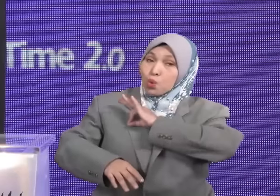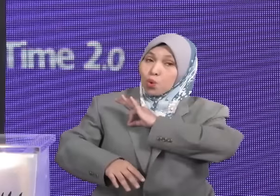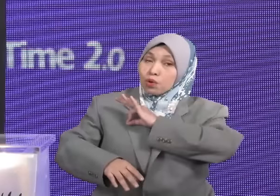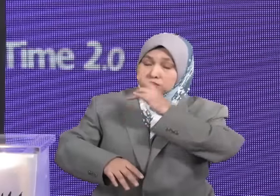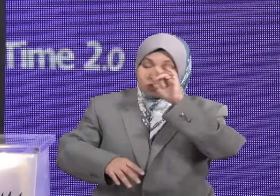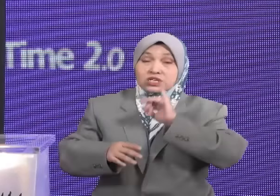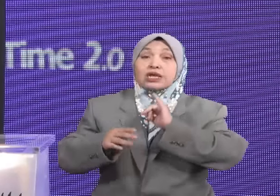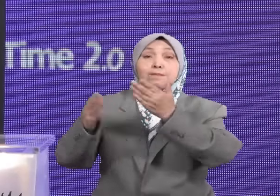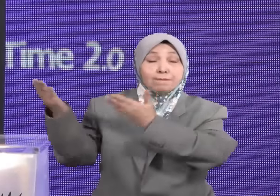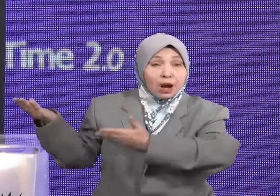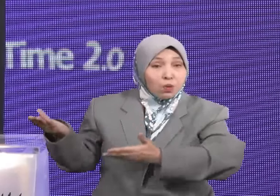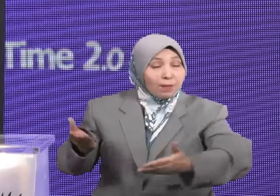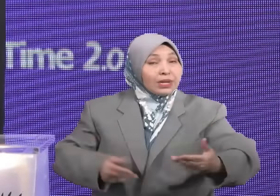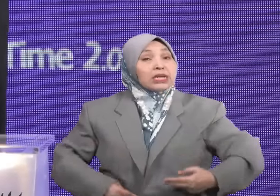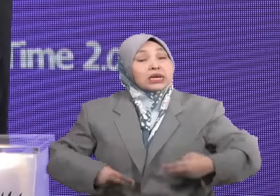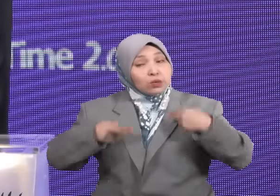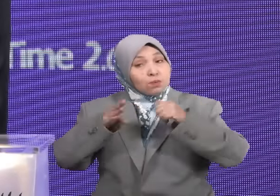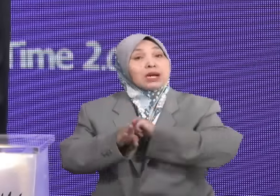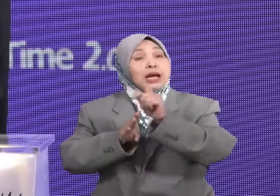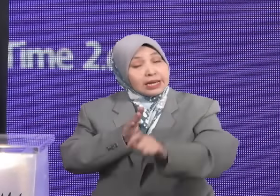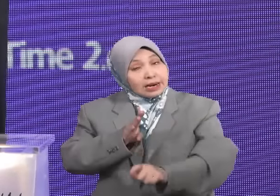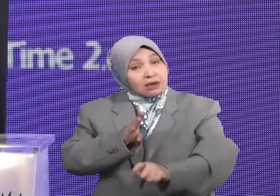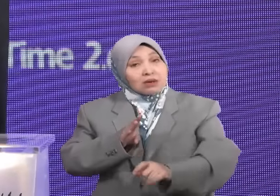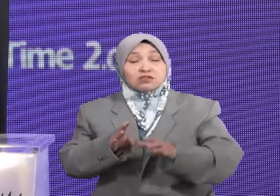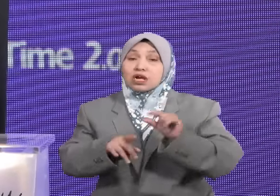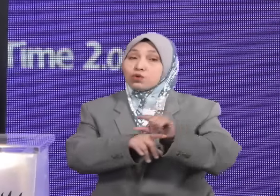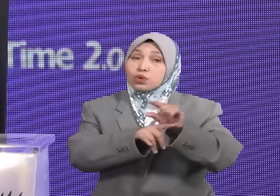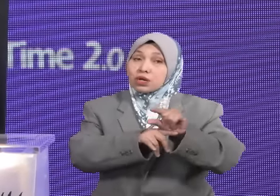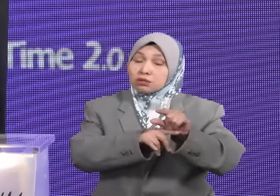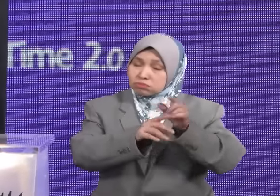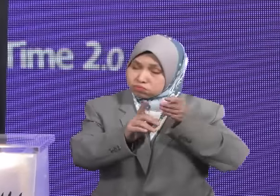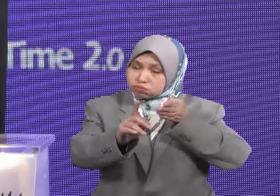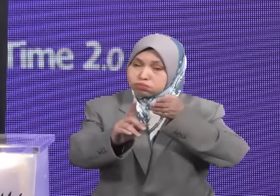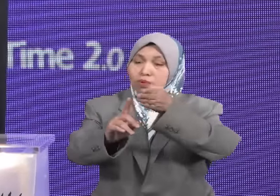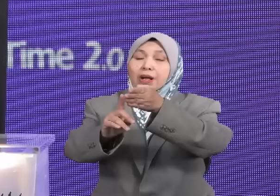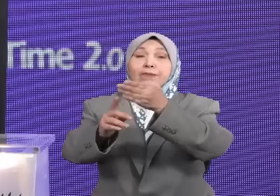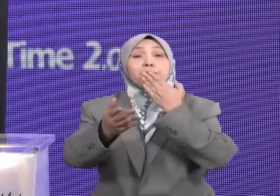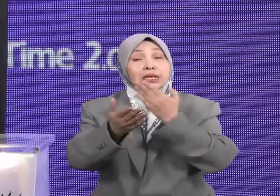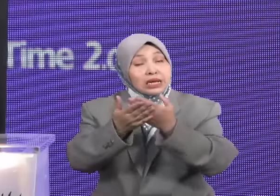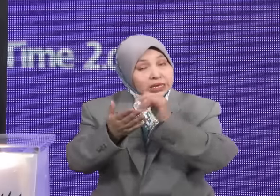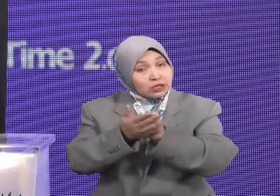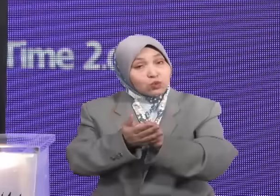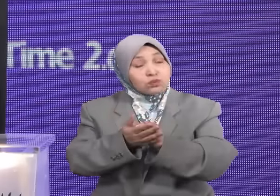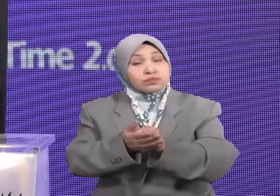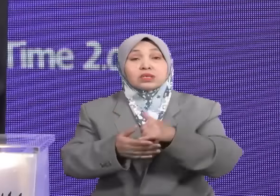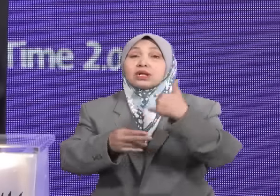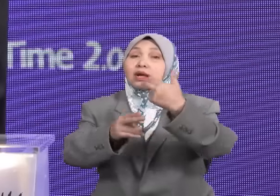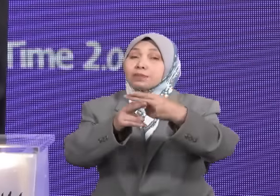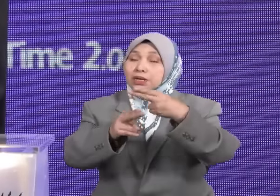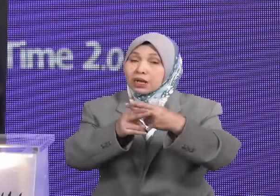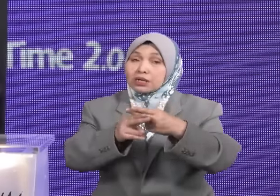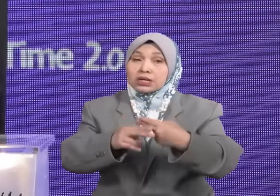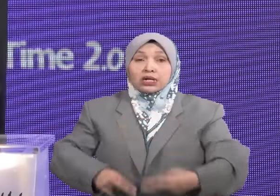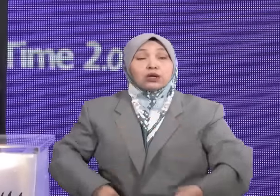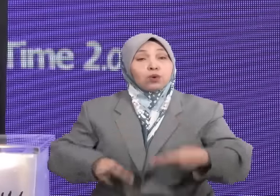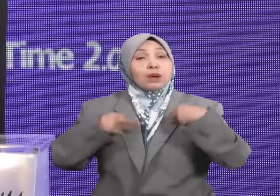saya bawa kepada kehidupan akhirat saya, saya akan gunakan ke arah kebaikan, itulah yang dinamakan sebagai